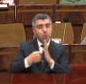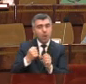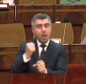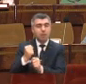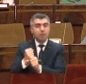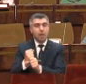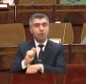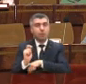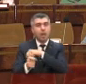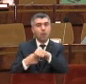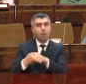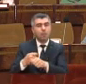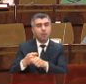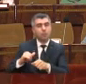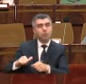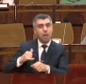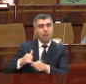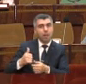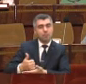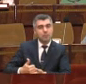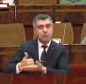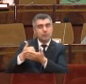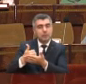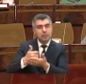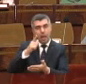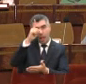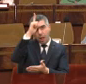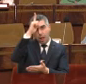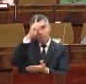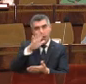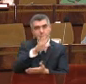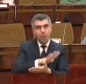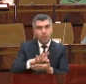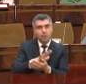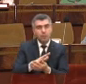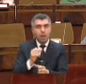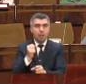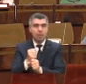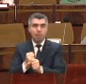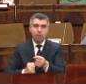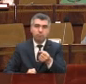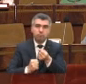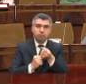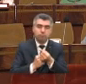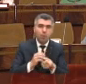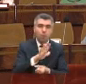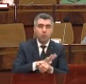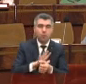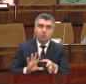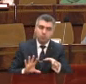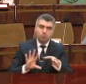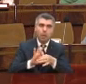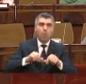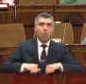القروي بتمويل من الوزارة الفيدرالية الألمانية للتعاون الاقتصادي والتنمية بشراكة مع وزارة الشغل